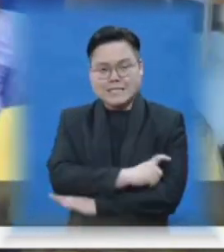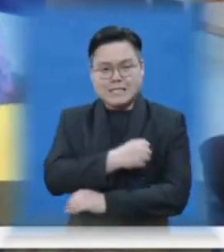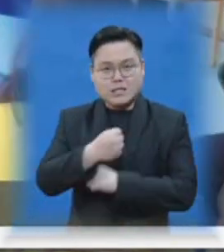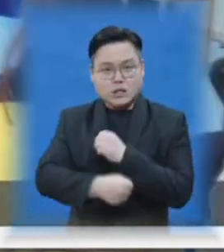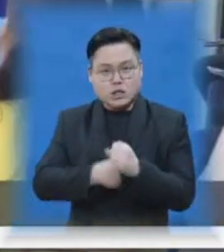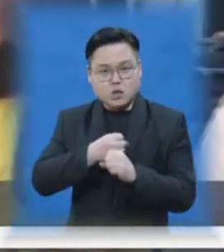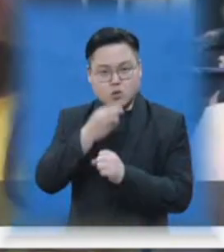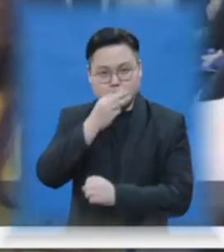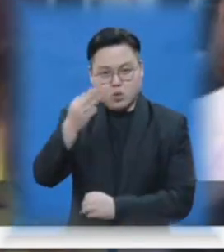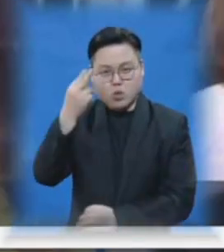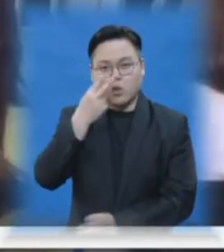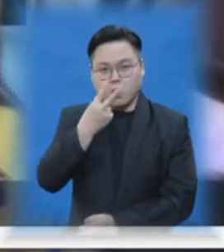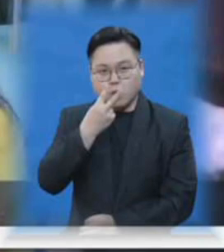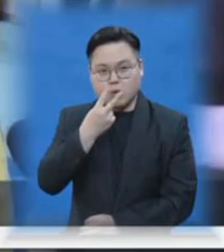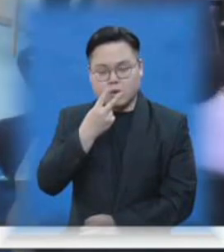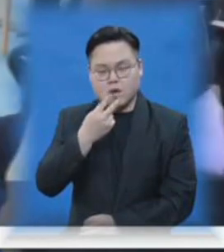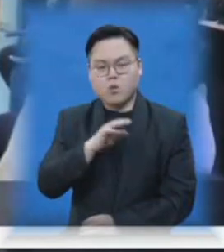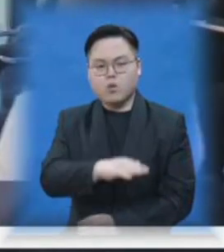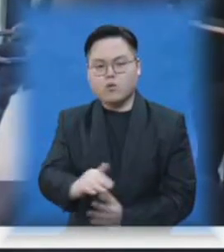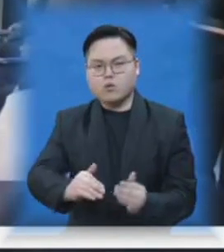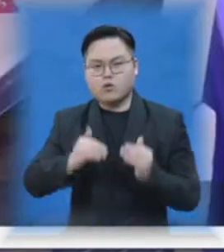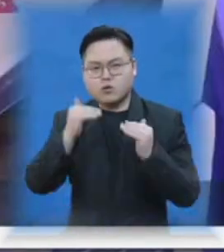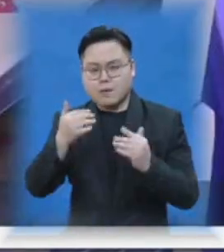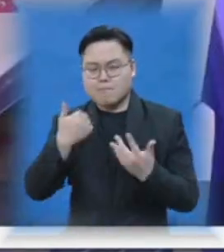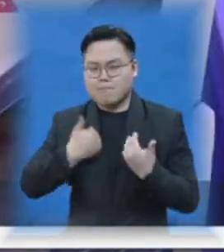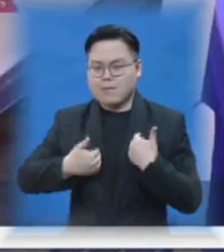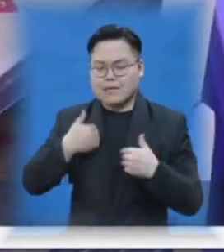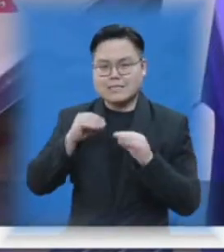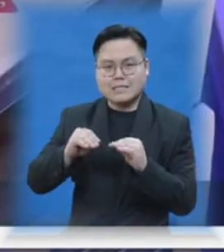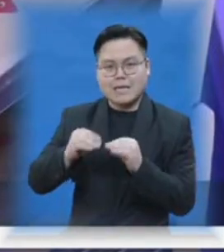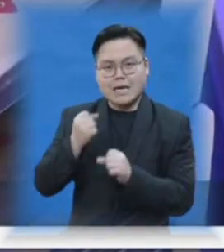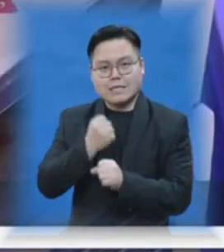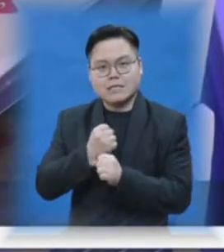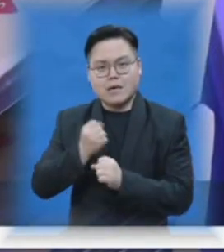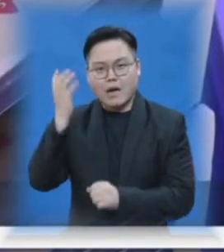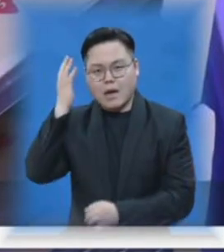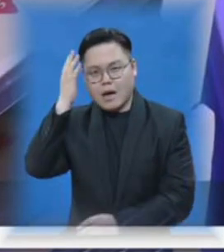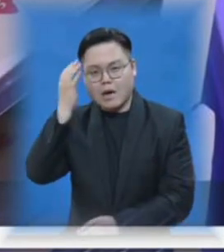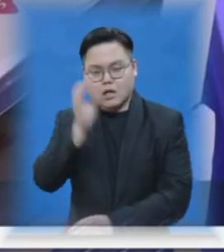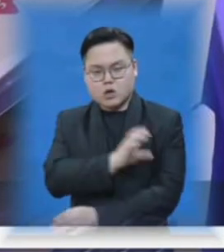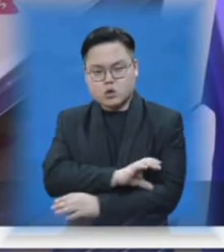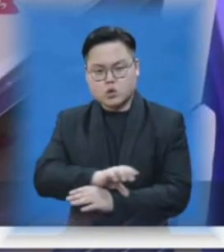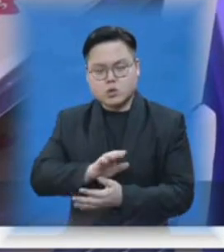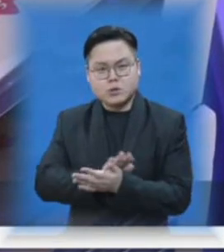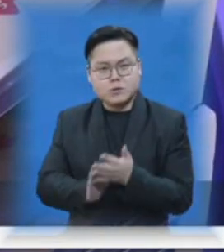үндэслэн хүүхдийн хөгжил, багшийн ажлын арга байрал, сургалтын орчинд гарах ахиц дэвшлийг